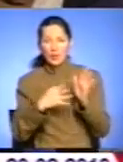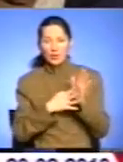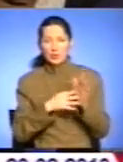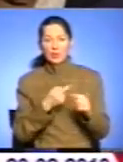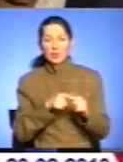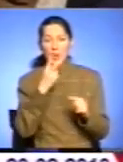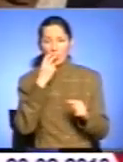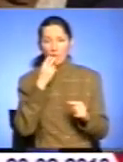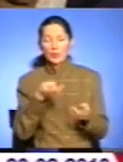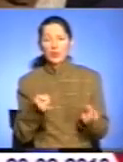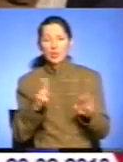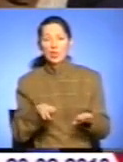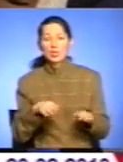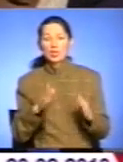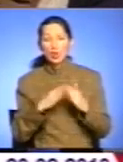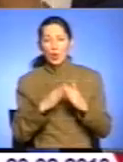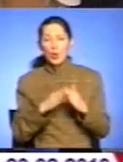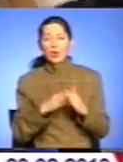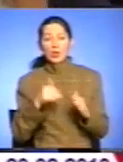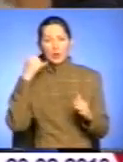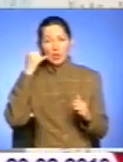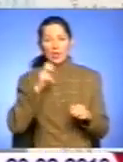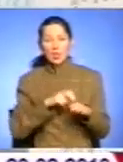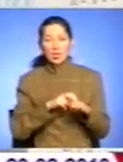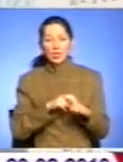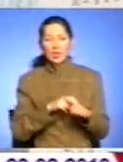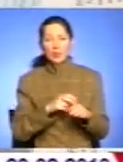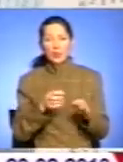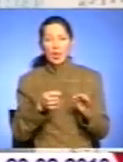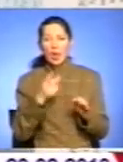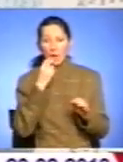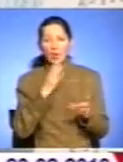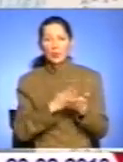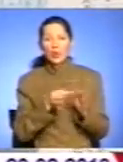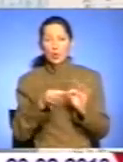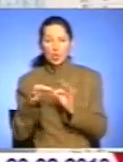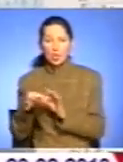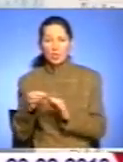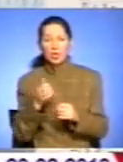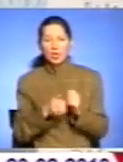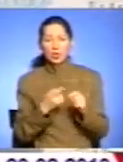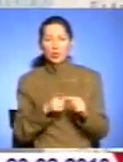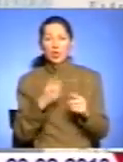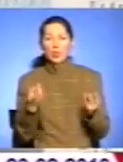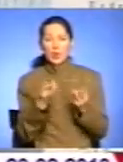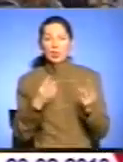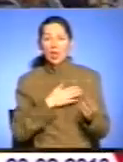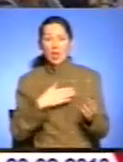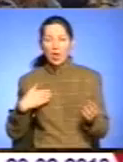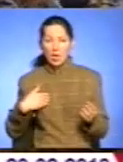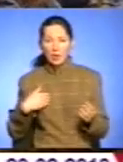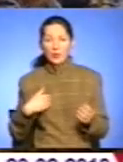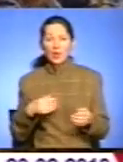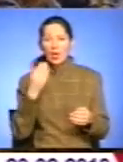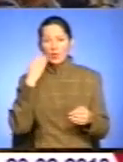ускладненнями. Найчастіше це пневмонія. Якщо вчасно не розпочати лікування, хворий помре. Ефективним захистом від грипу може бути лише